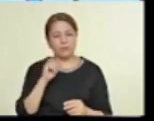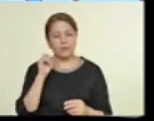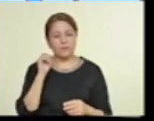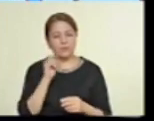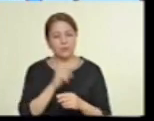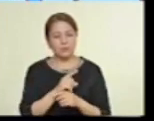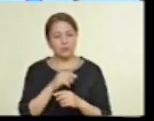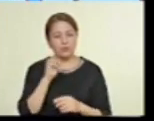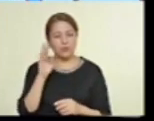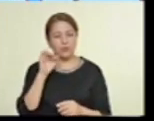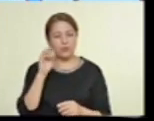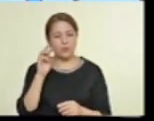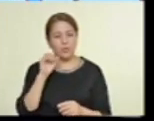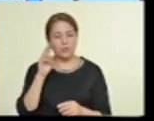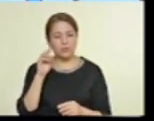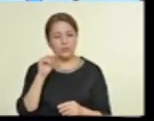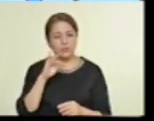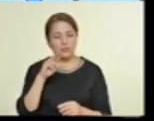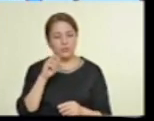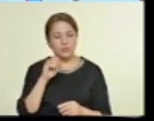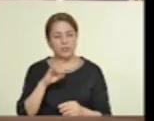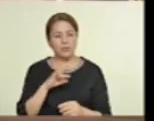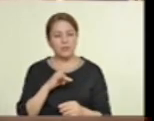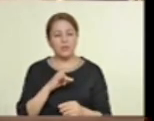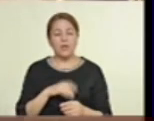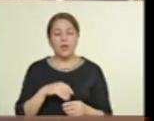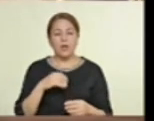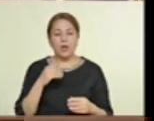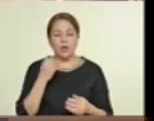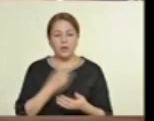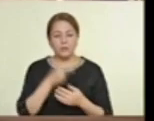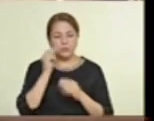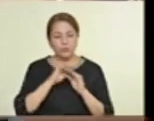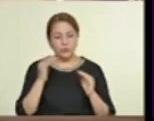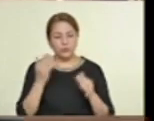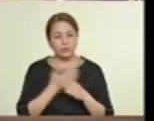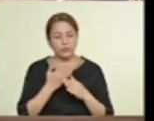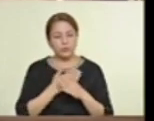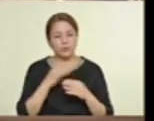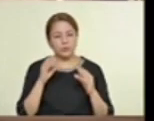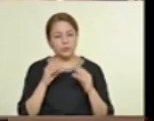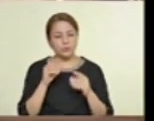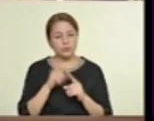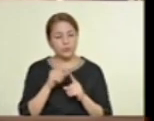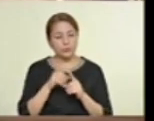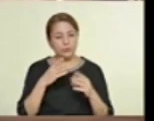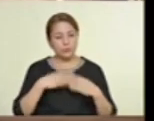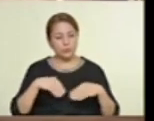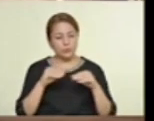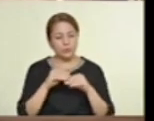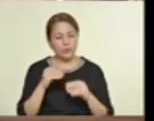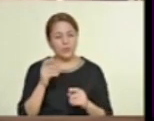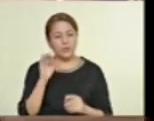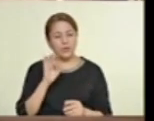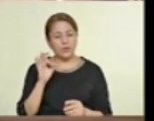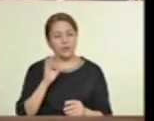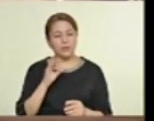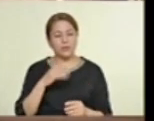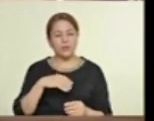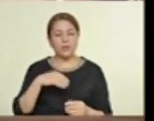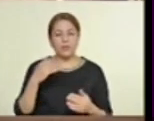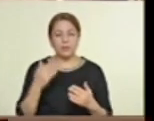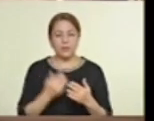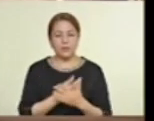vazifadosh ko'makchilar. Aziz o'quvchilar, biz yordamchi so'z turkumlari haqida siz bilan yangi